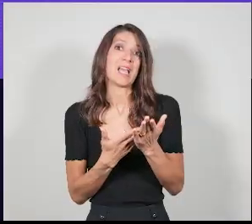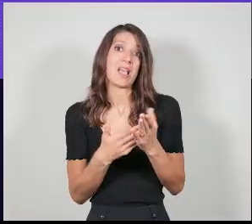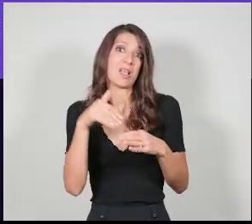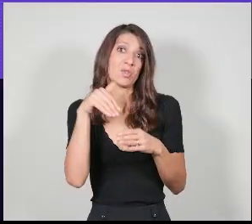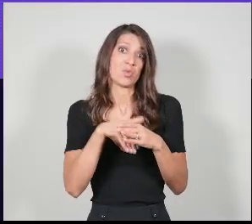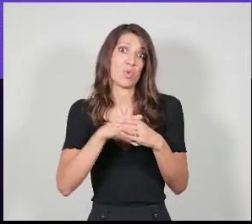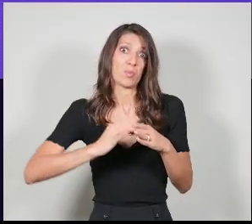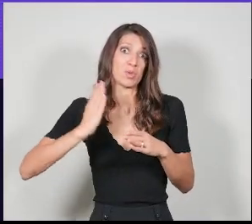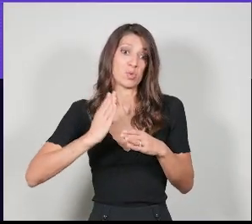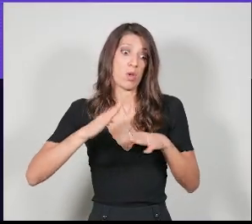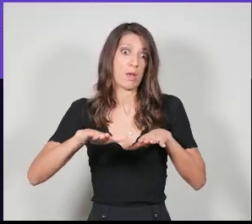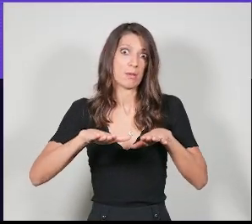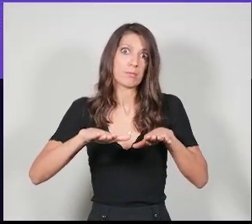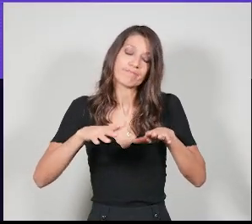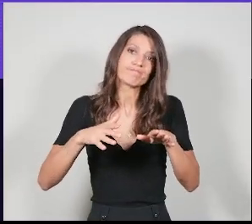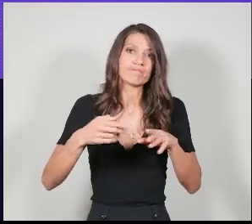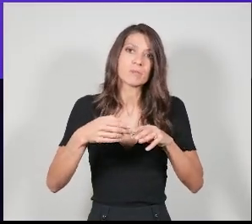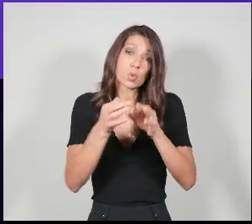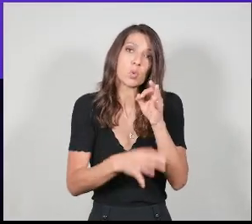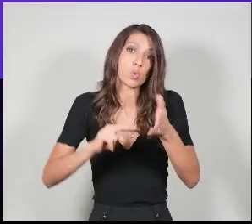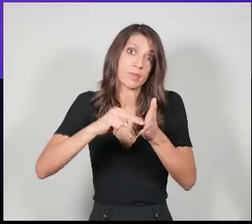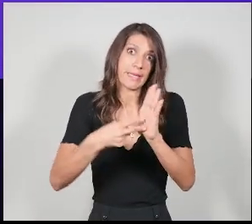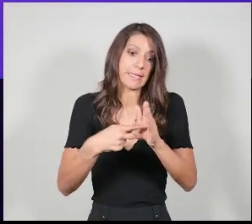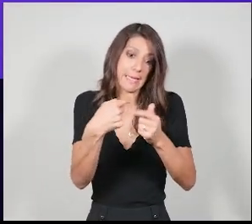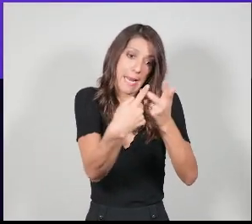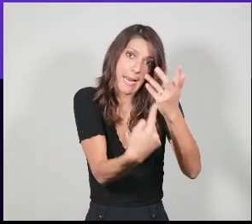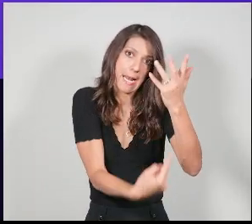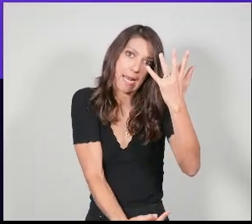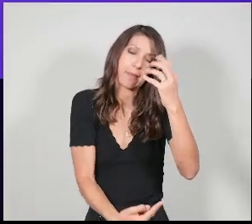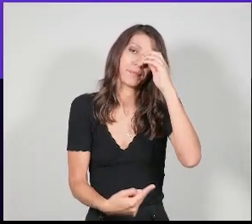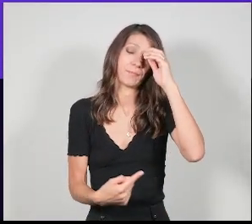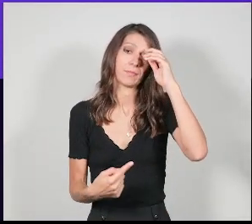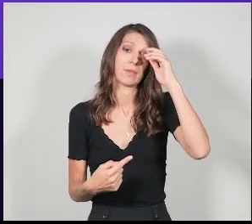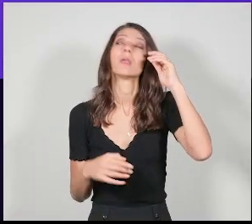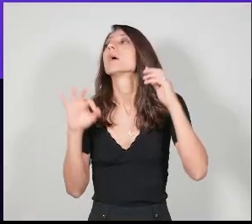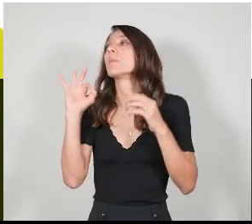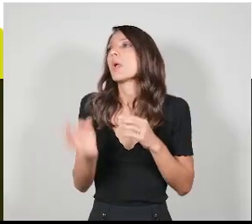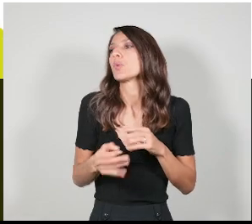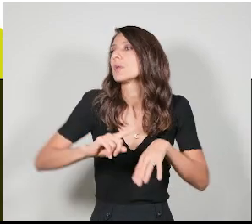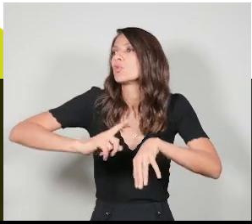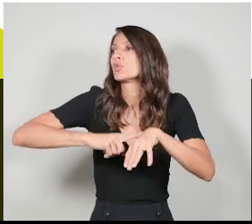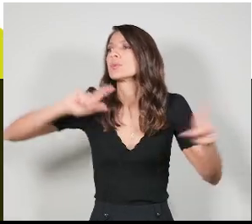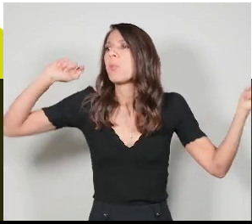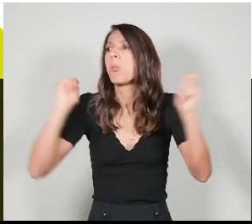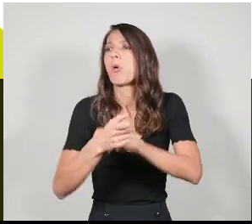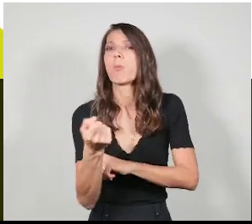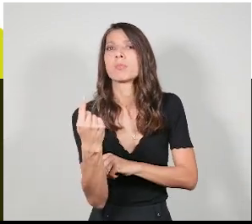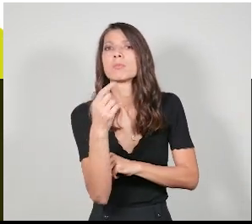nécessitent pour ça, et il y en a beaucoup. Oui, et vous dites que ça se fait aussi au fil du temps. On ne va pas tout transformer en même